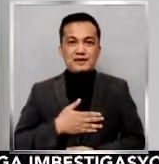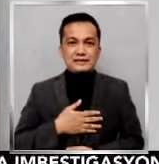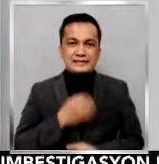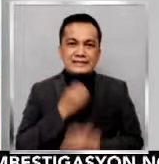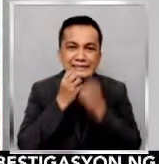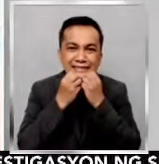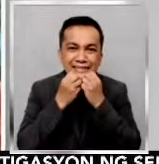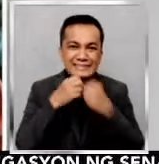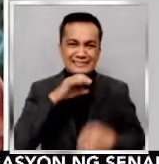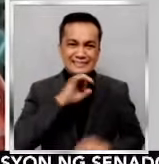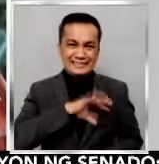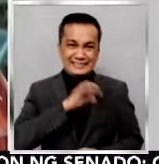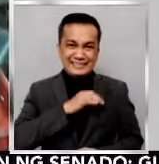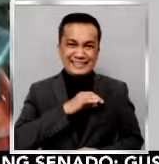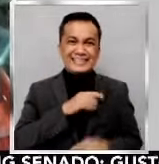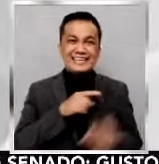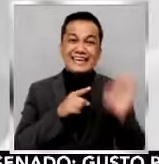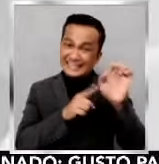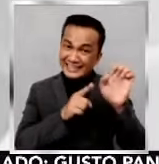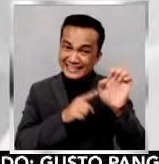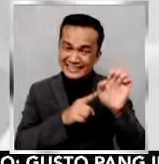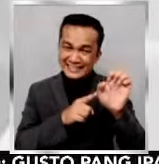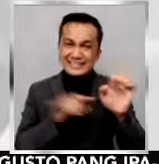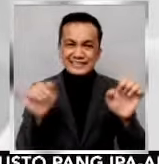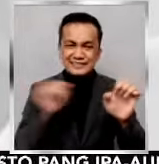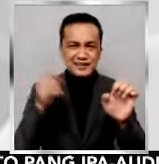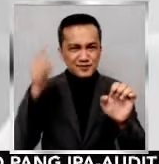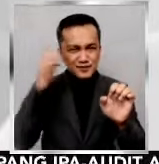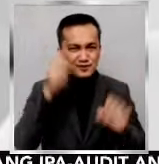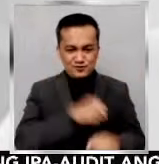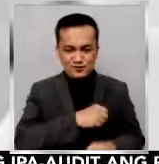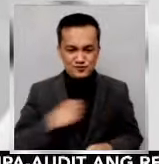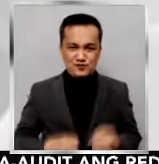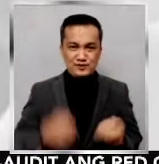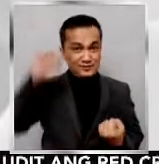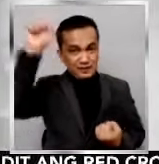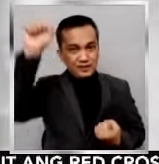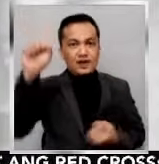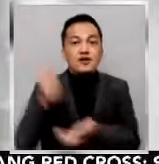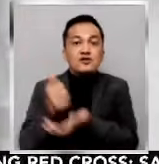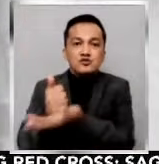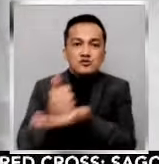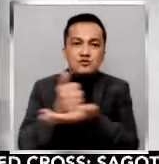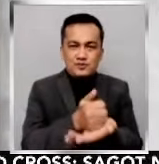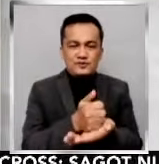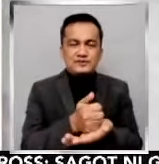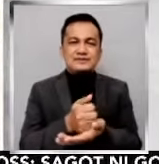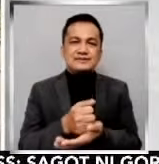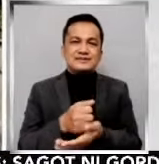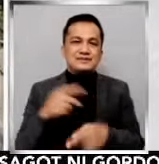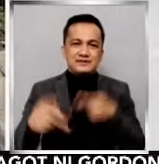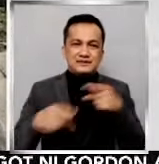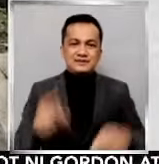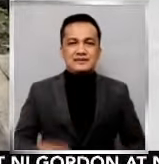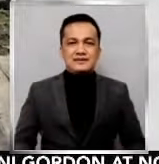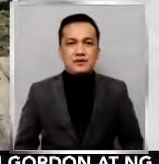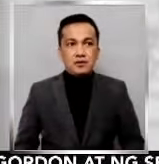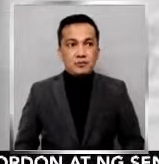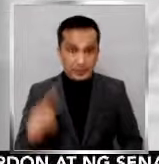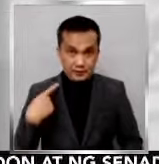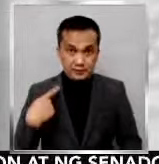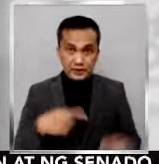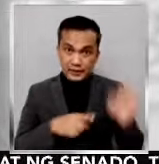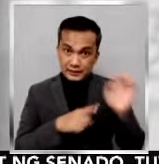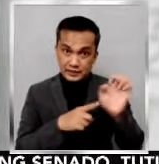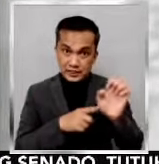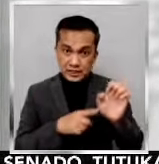naisipan nilang gaya ng mga tunay na superhero, tumulong din sa kapwa. May mga extra kami, ambag-ambag namin,